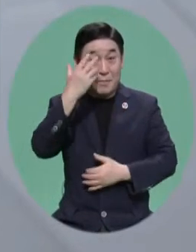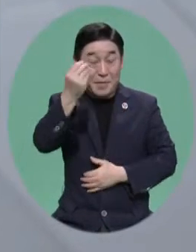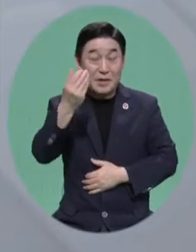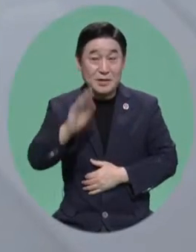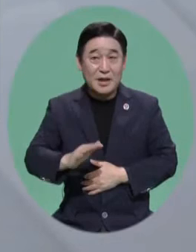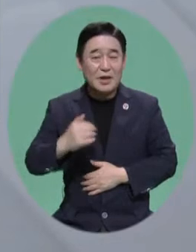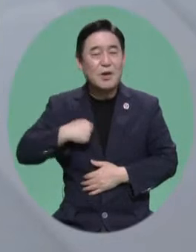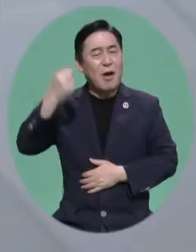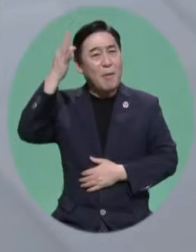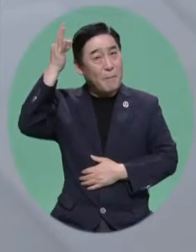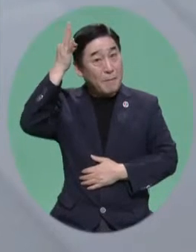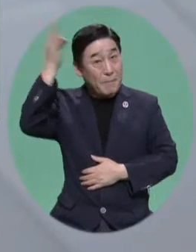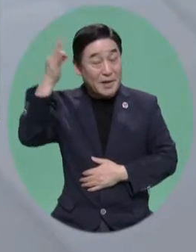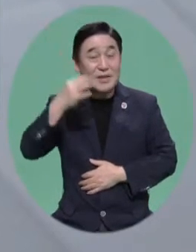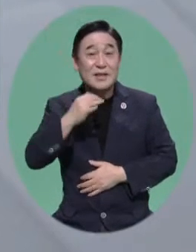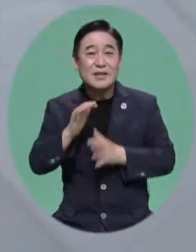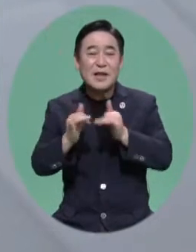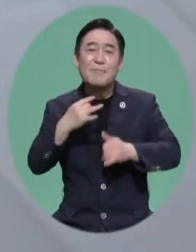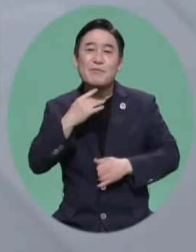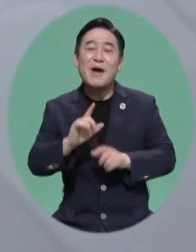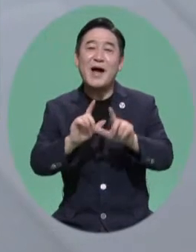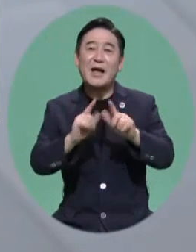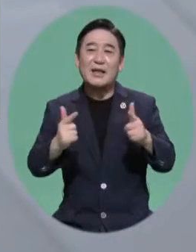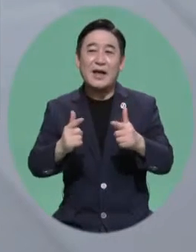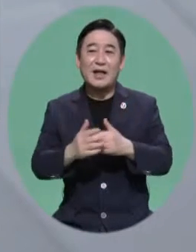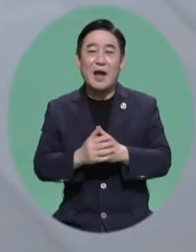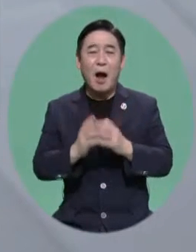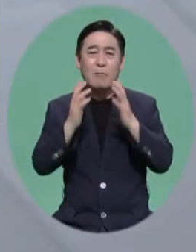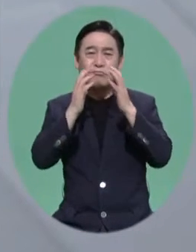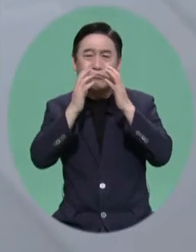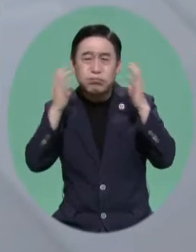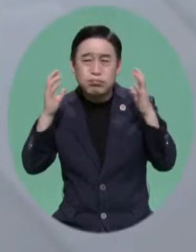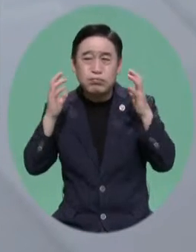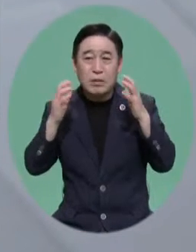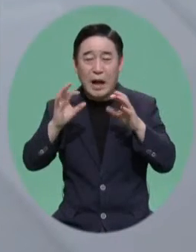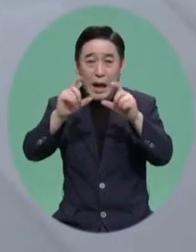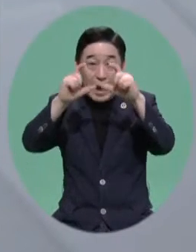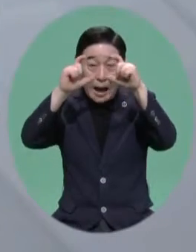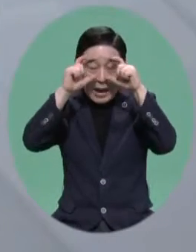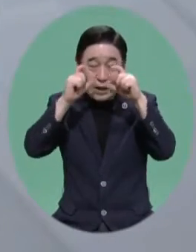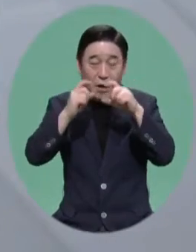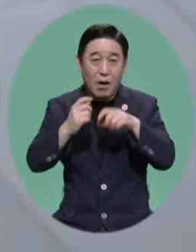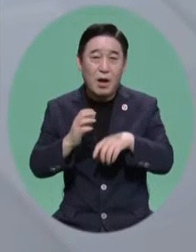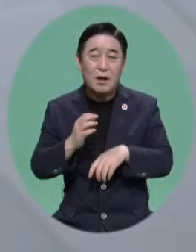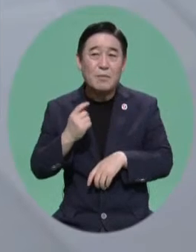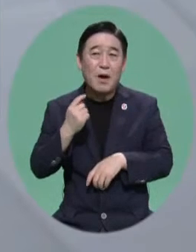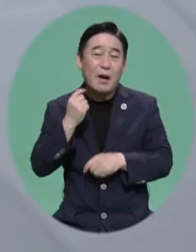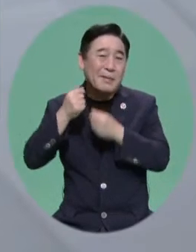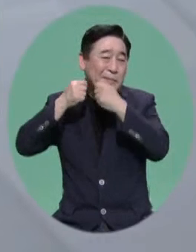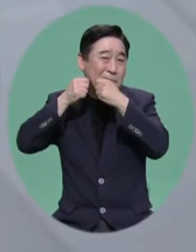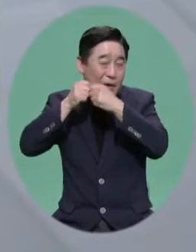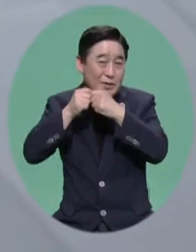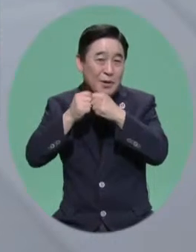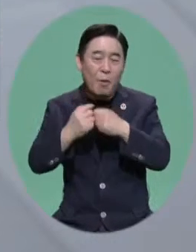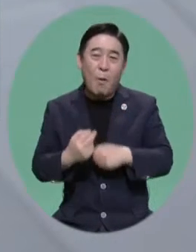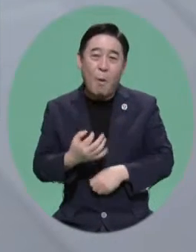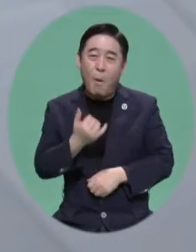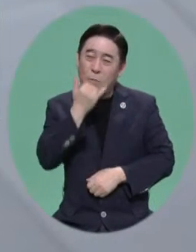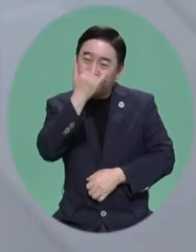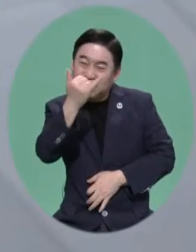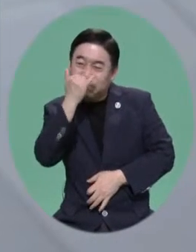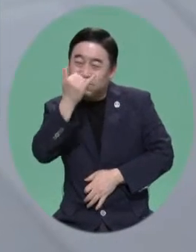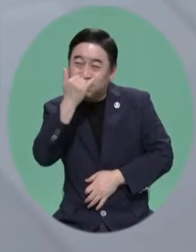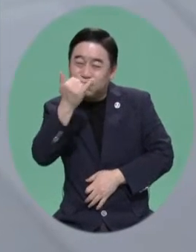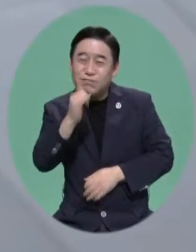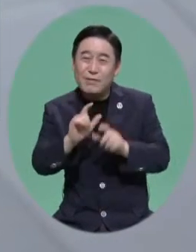뭐 탈모 뿐만 아니라 어 비만 이라든지 또 안 경우 여드름 뭐 9월에 이런 부분 다 적용이 된다고